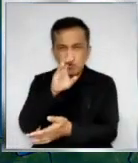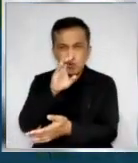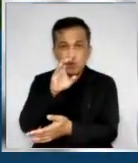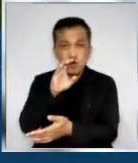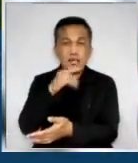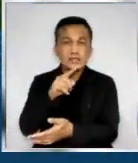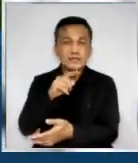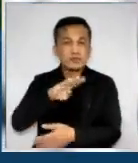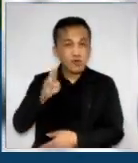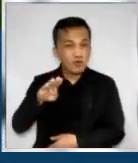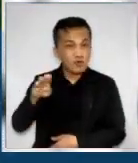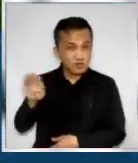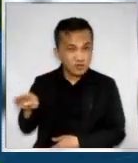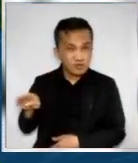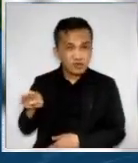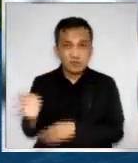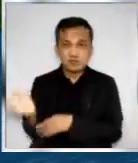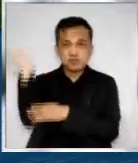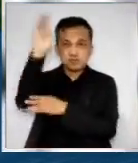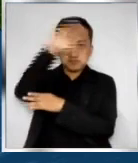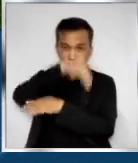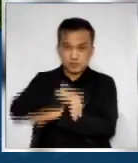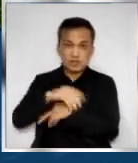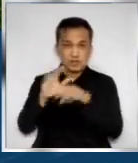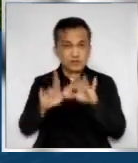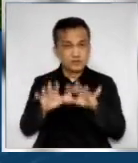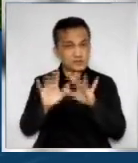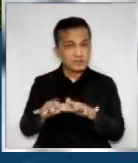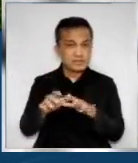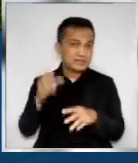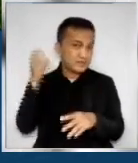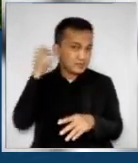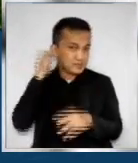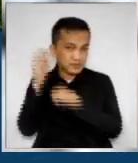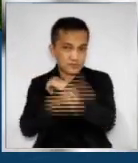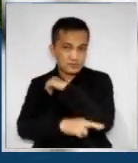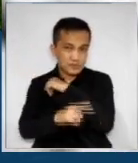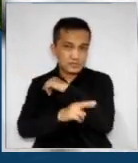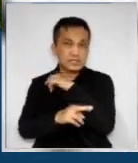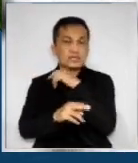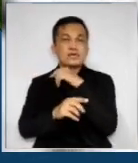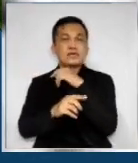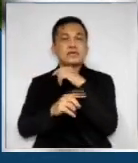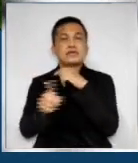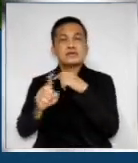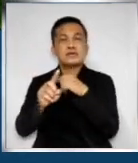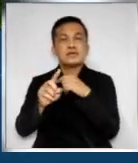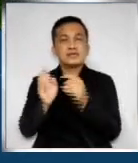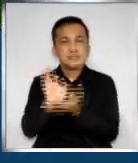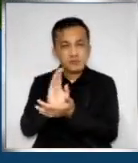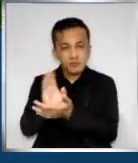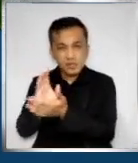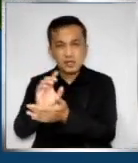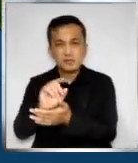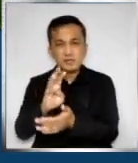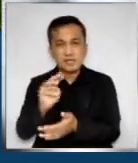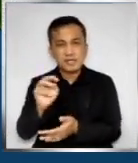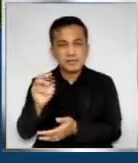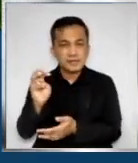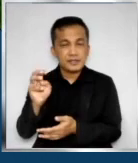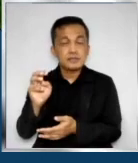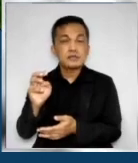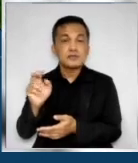naman na maulan sa Mindanao, lalong-lalo na sa mga rehiyon ng Zamboanga, BARMM, Northern Mindanao at